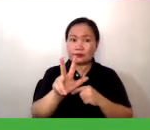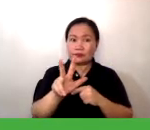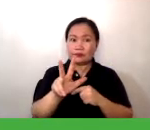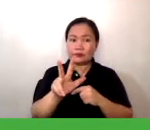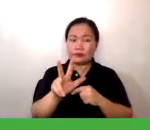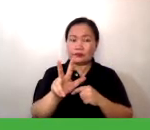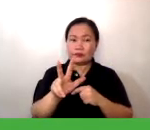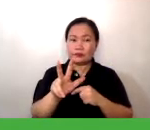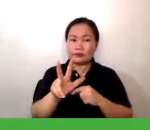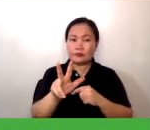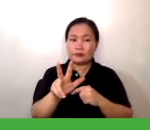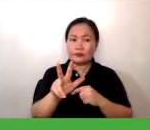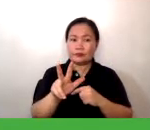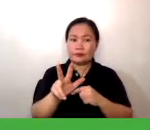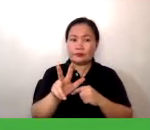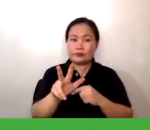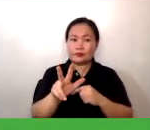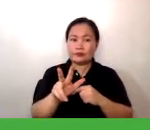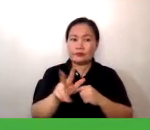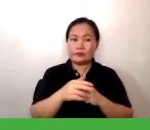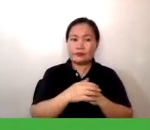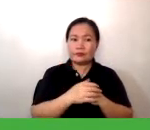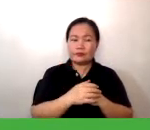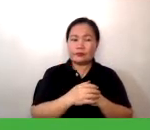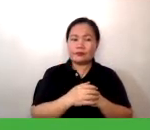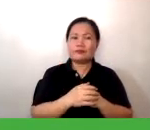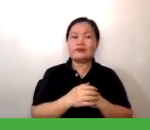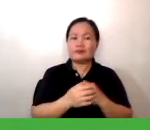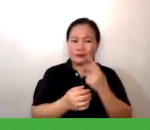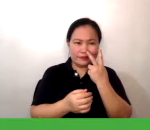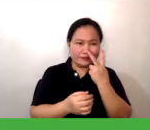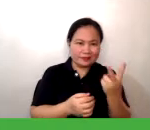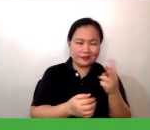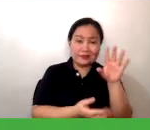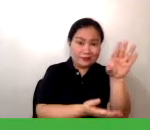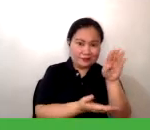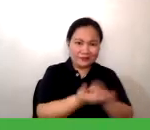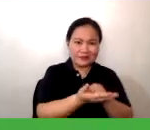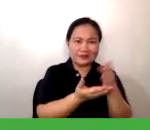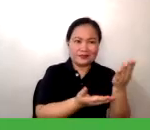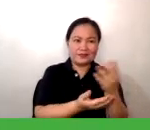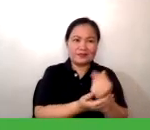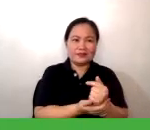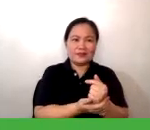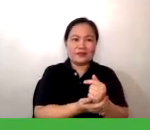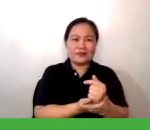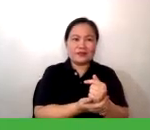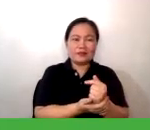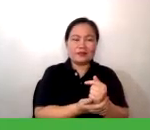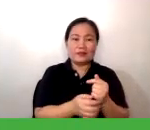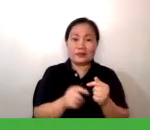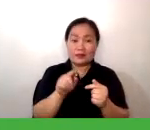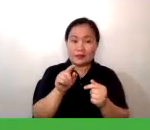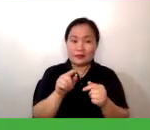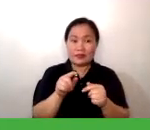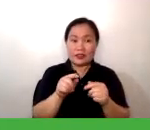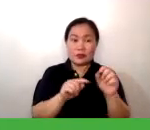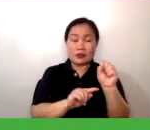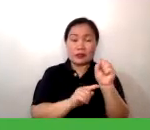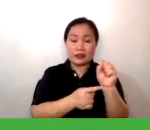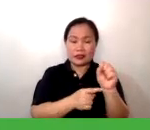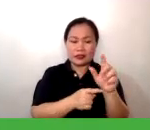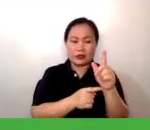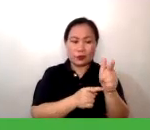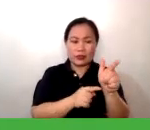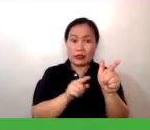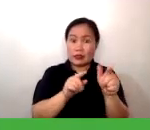2, 3. So, 3 din. Okay, so 1, 2, 3. Okay, so meron tayong space dito. So, maglalagay